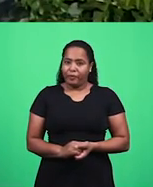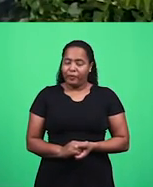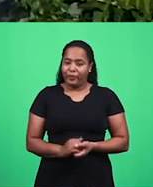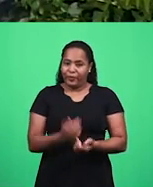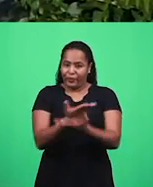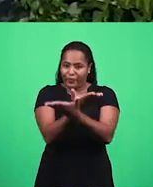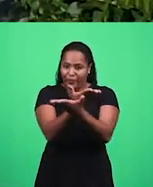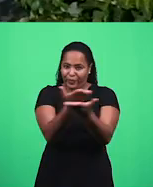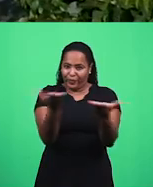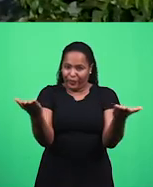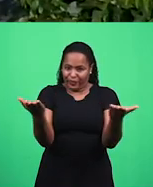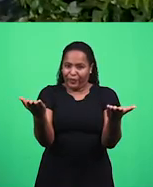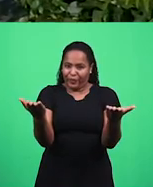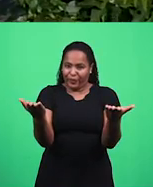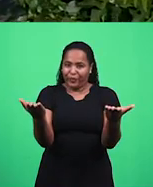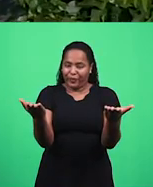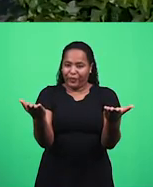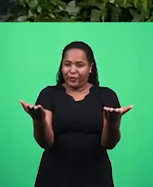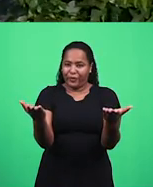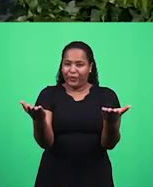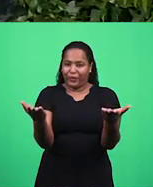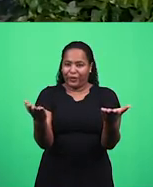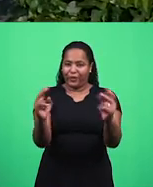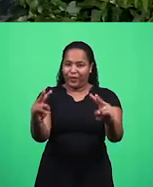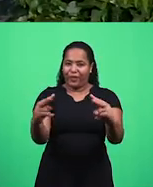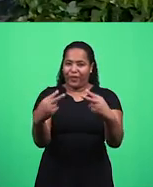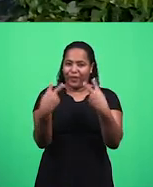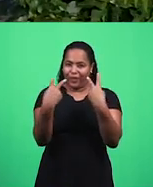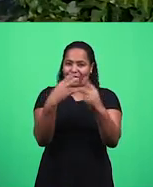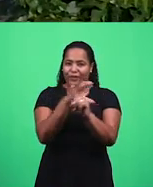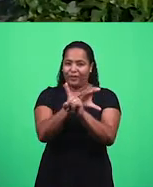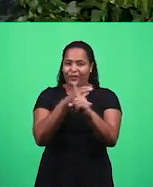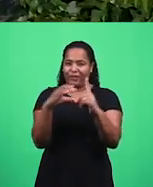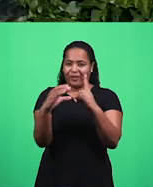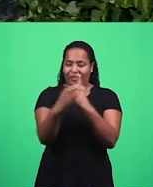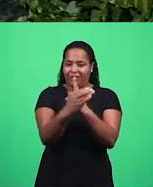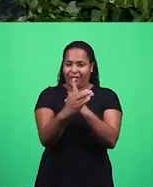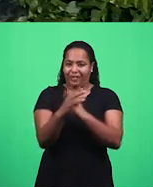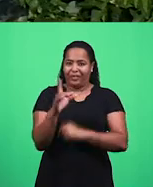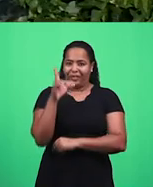Я приветствую всех участвующих